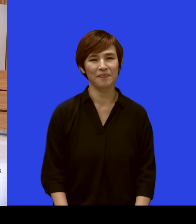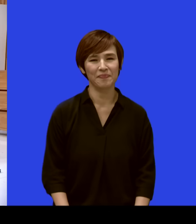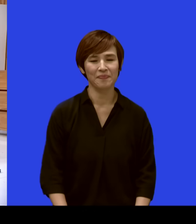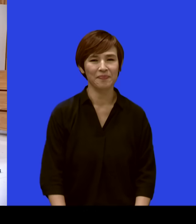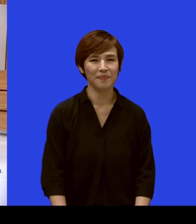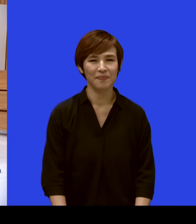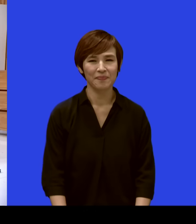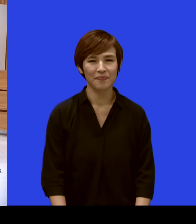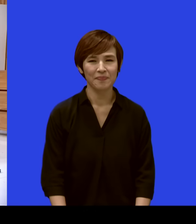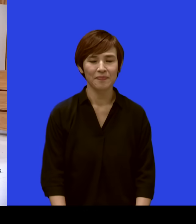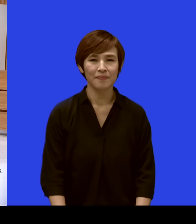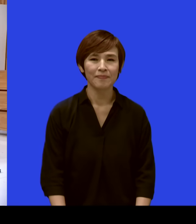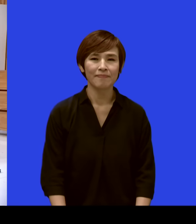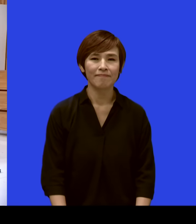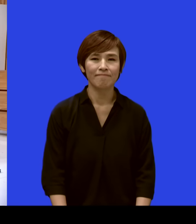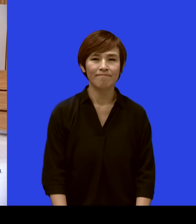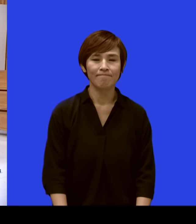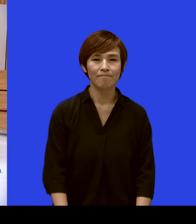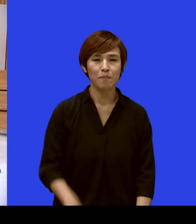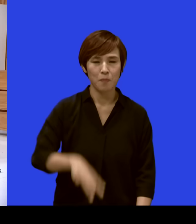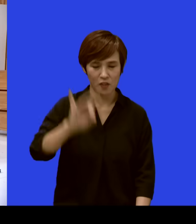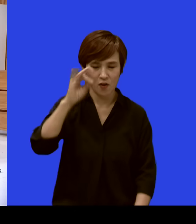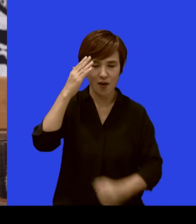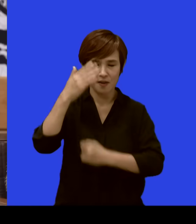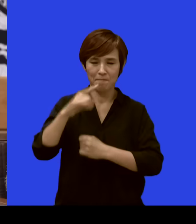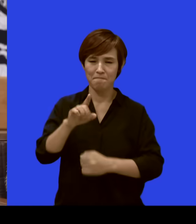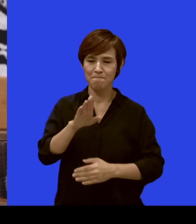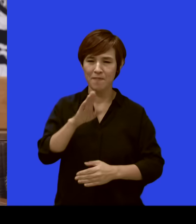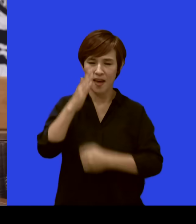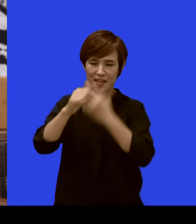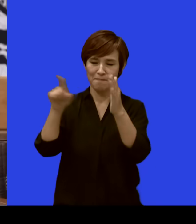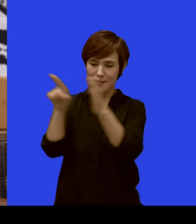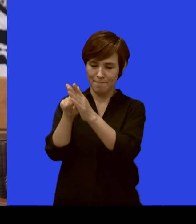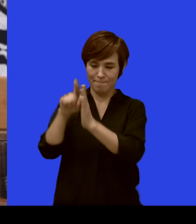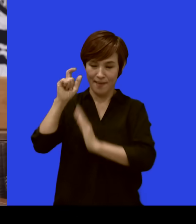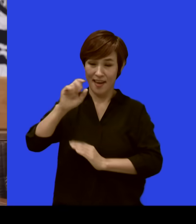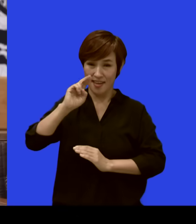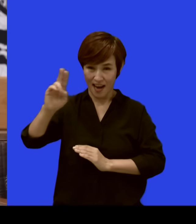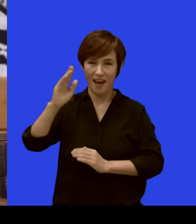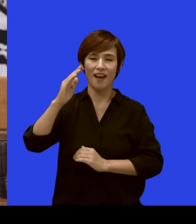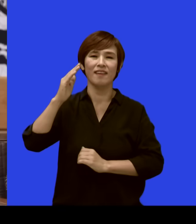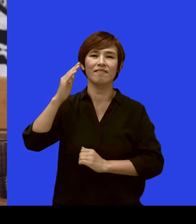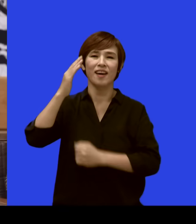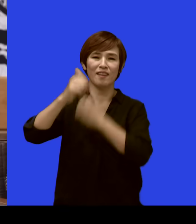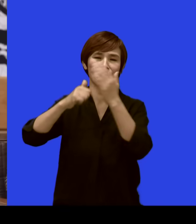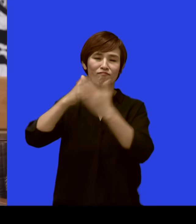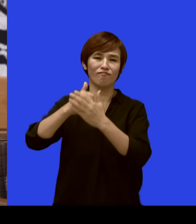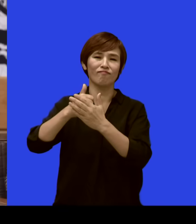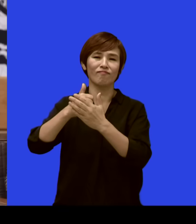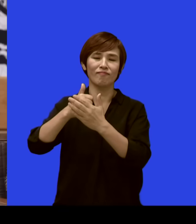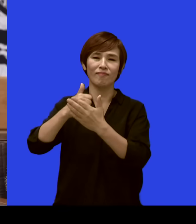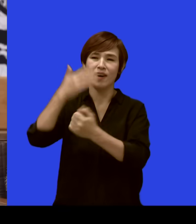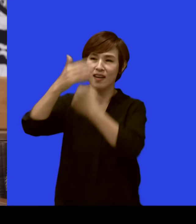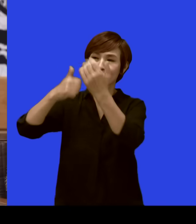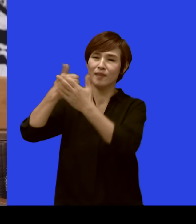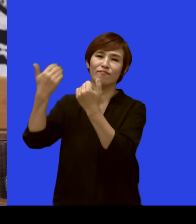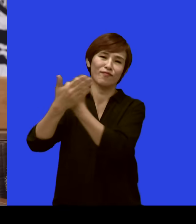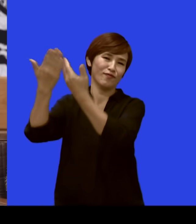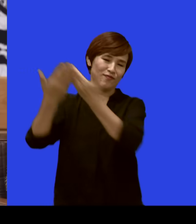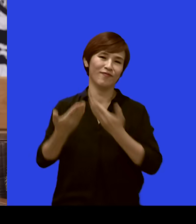돈 낼게 이거잖아요. 그건 아니에요. 그건 먹기 전에 돈을 내셔야 됩니다. 그렇군요. 그러면은 여기 이제 서울